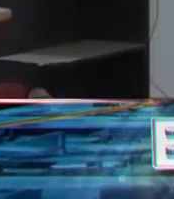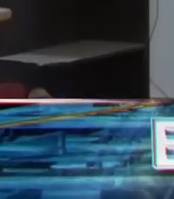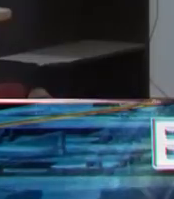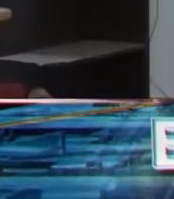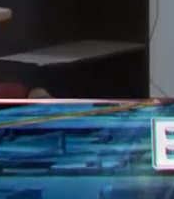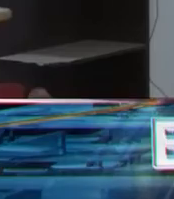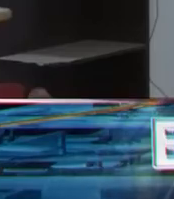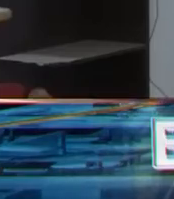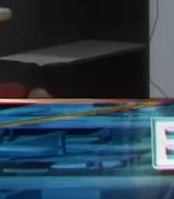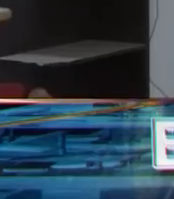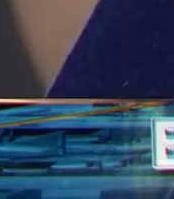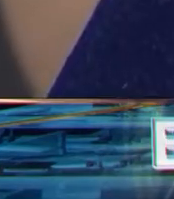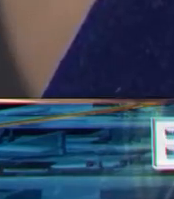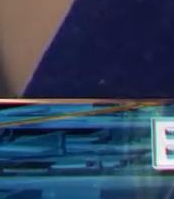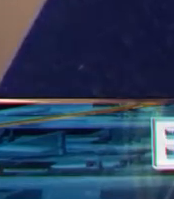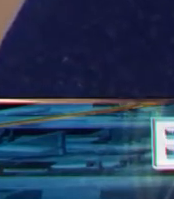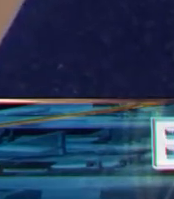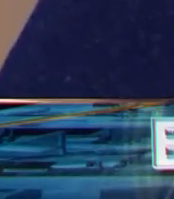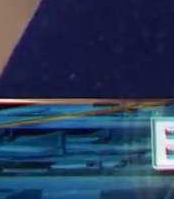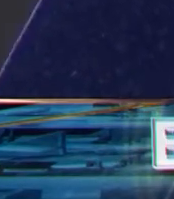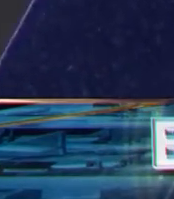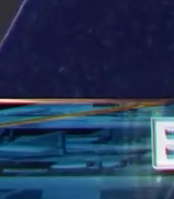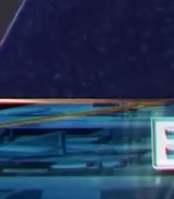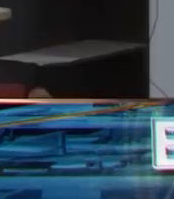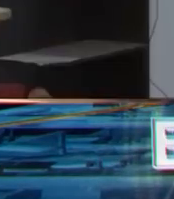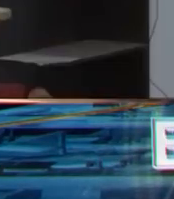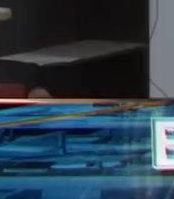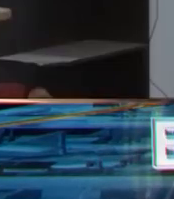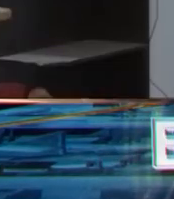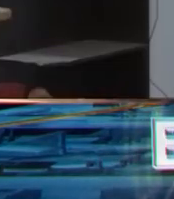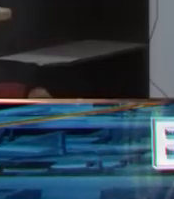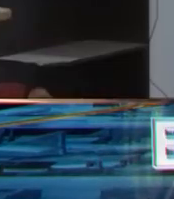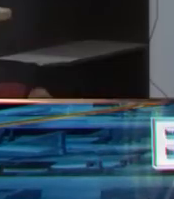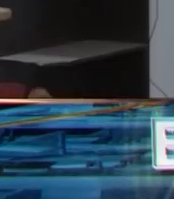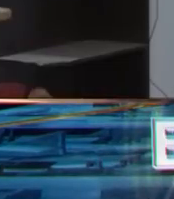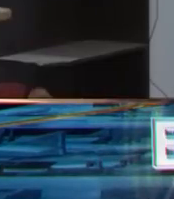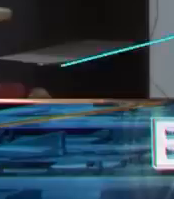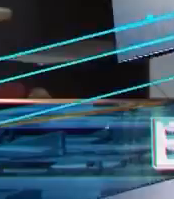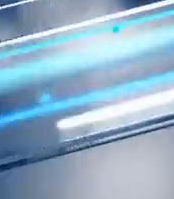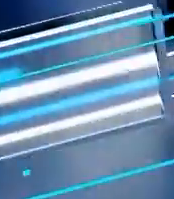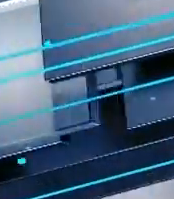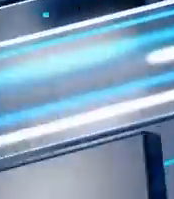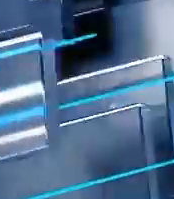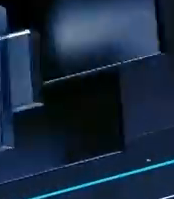бапкер өзінің шәкірттерімен күніне бір уақыт, екі уақыт онлайн жаттығулар жасатып жатыр.